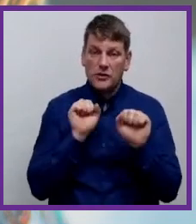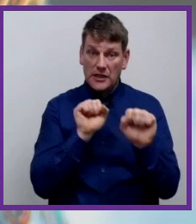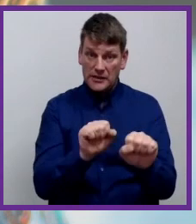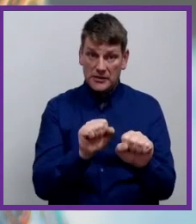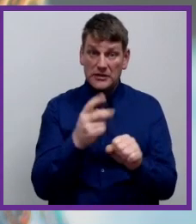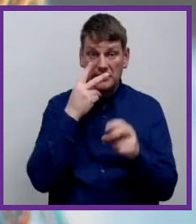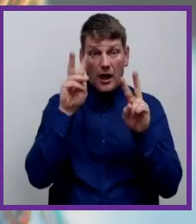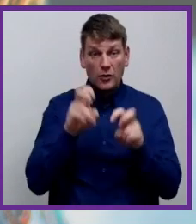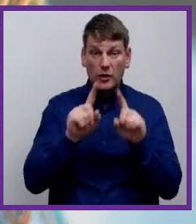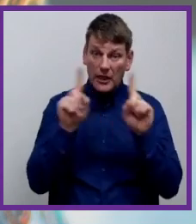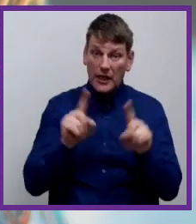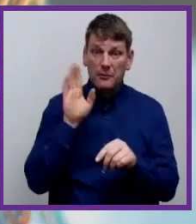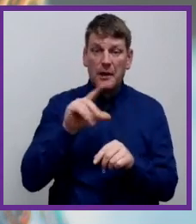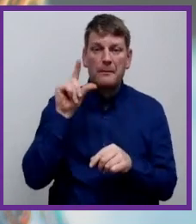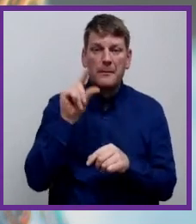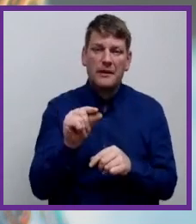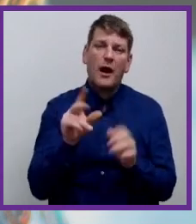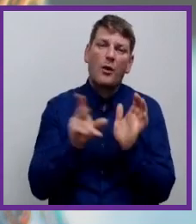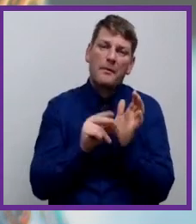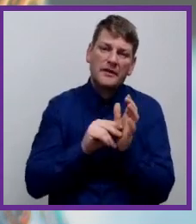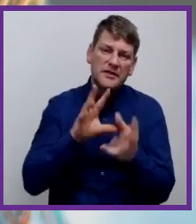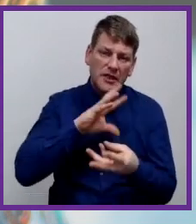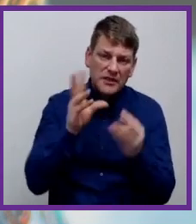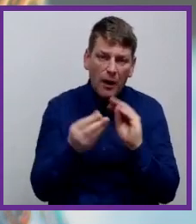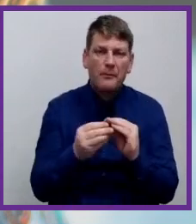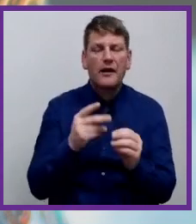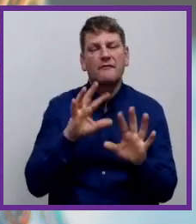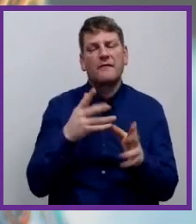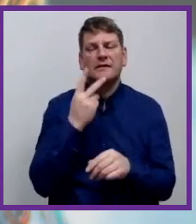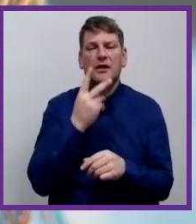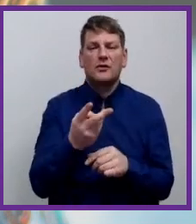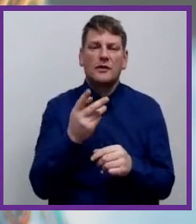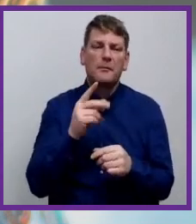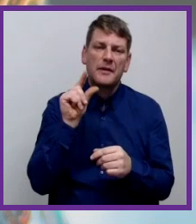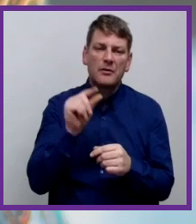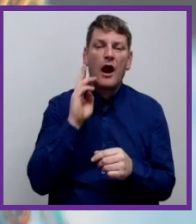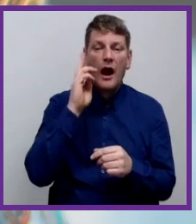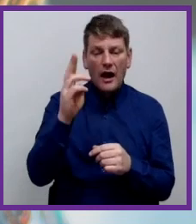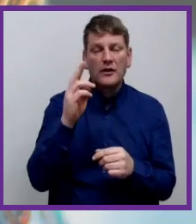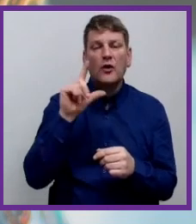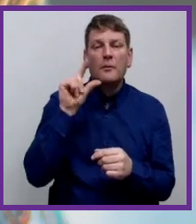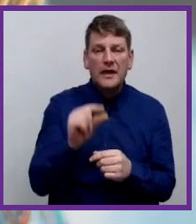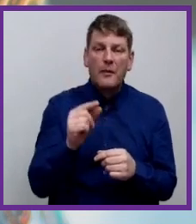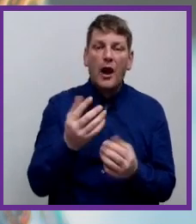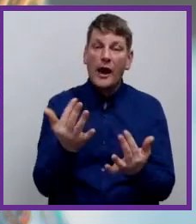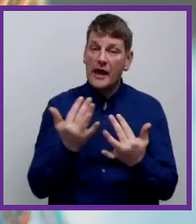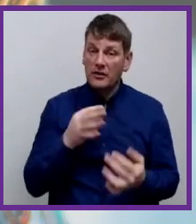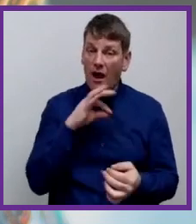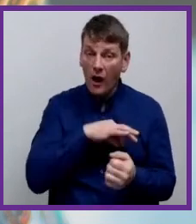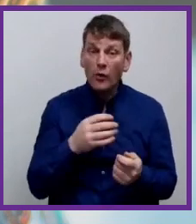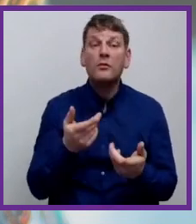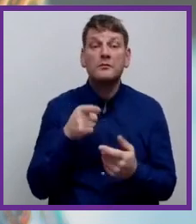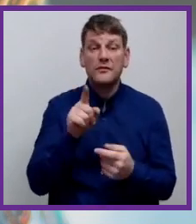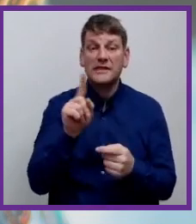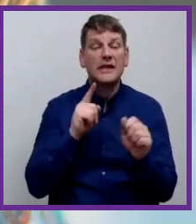skatot lietas par minimālo pensijas apmēru vai par minimālo garantēto minimālo ienākumu, kas var likties ļoti tālu no mūsu